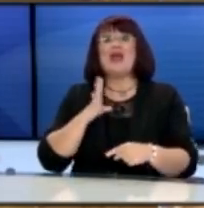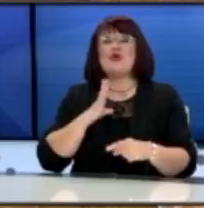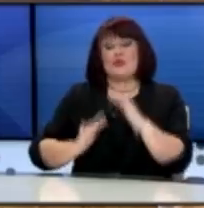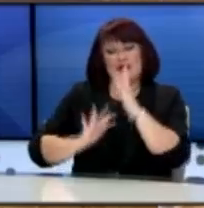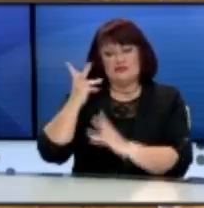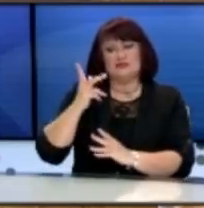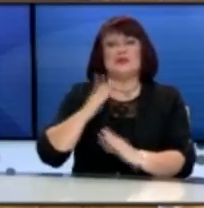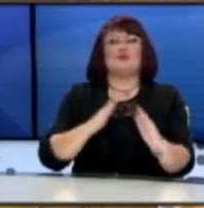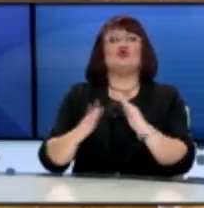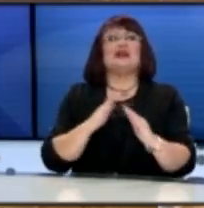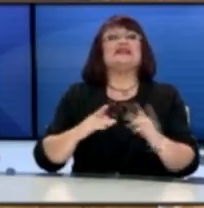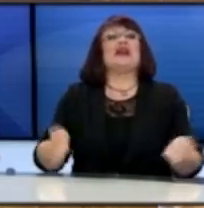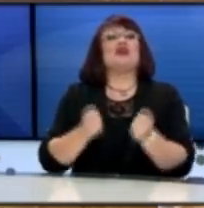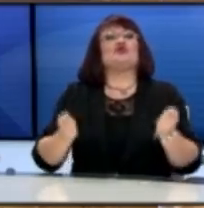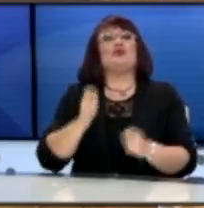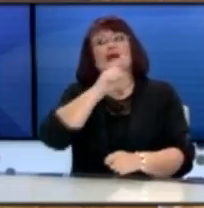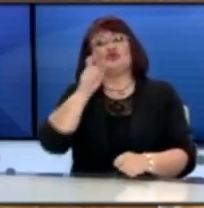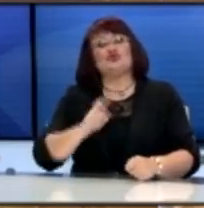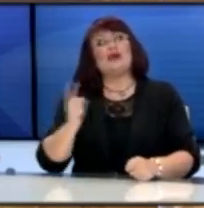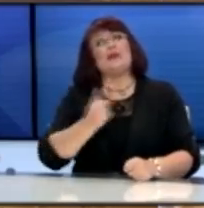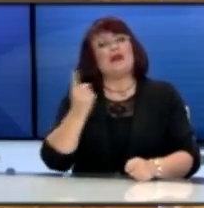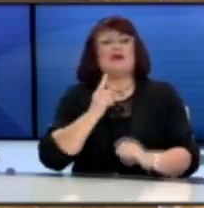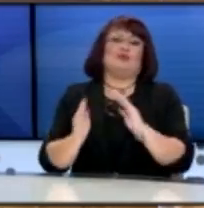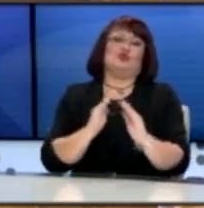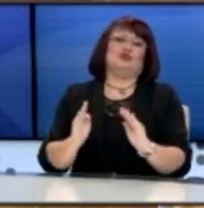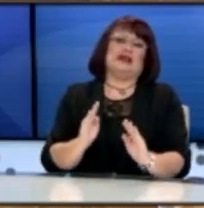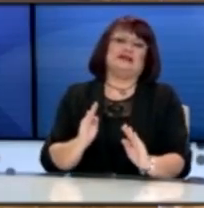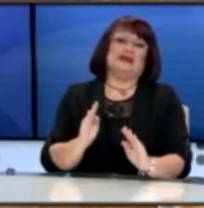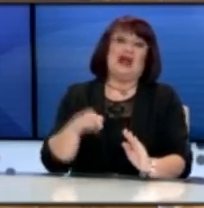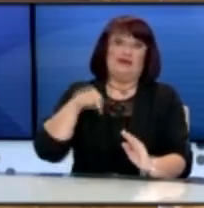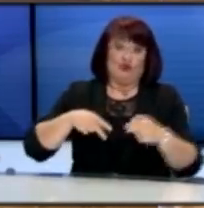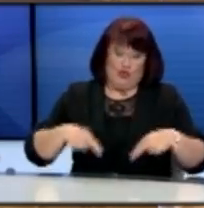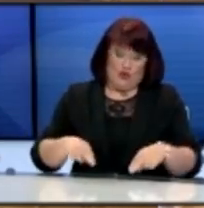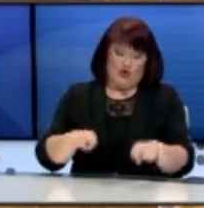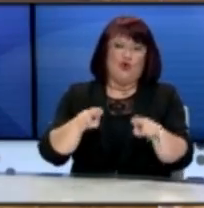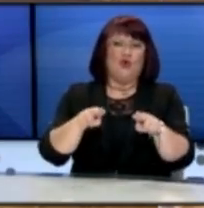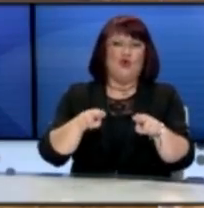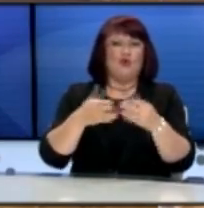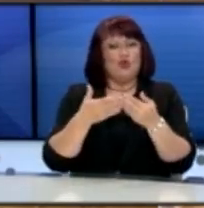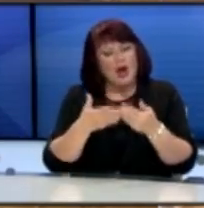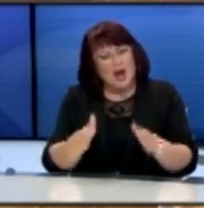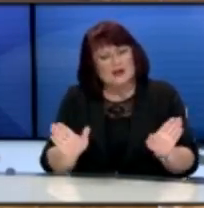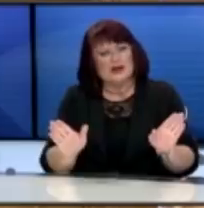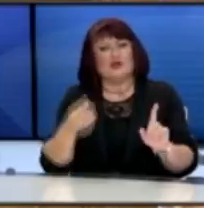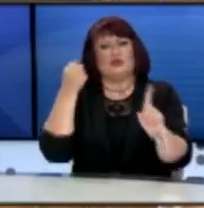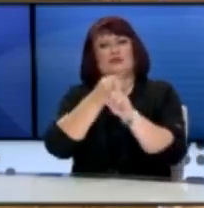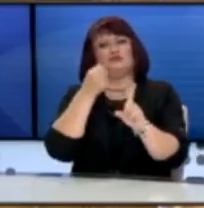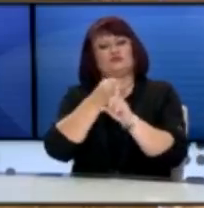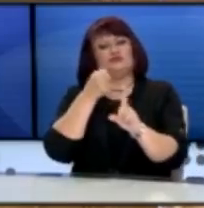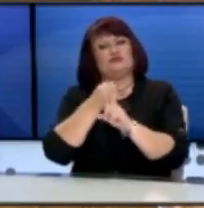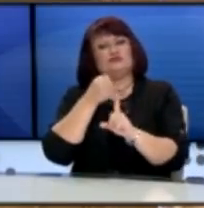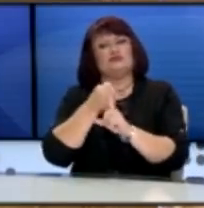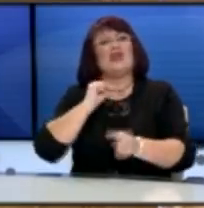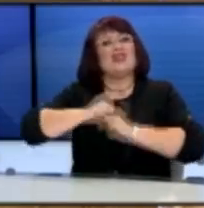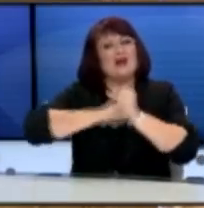προστασία της ζωής των εργαζομένων και του ίδιου του περιβάλλοντος. Αυτόν τον δρόμο ανοίγουν οι σημερινές διεκδικήσεις,